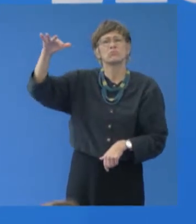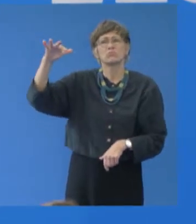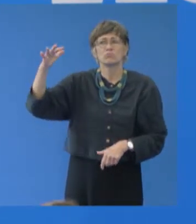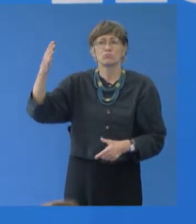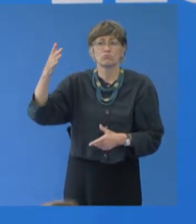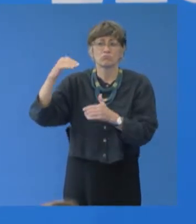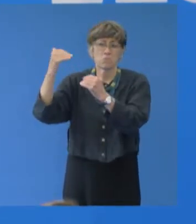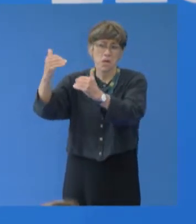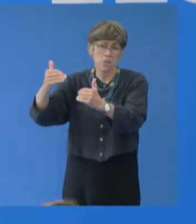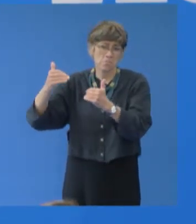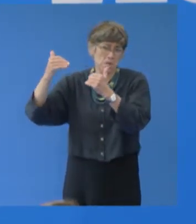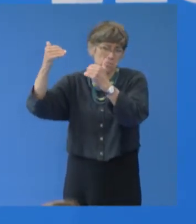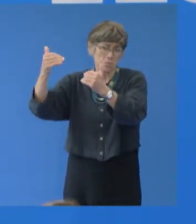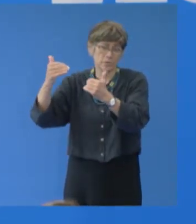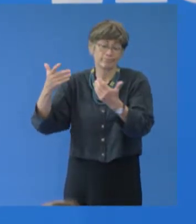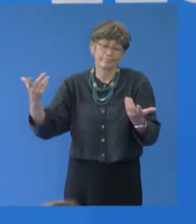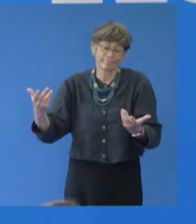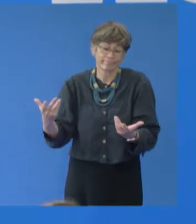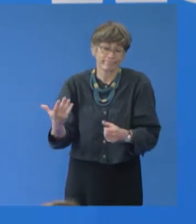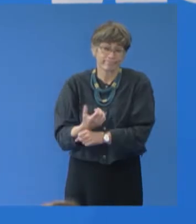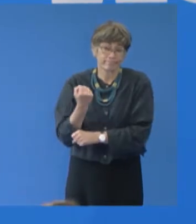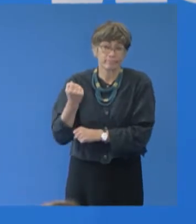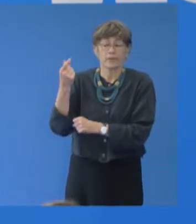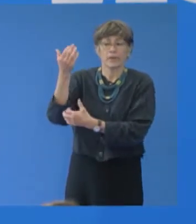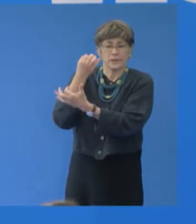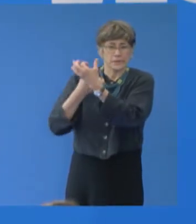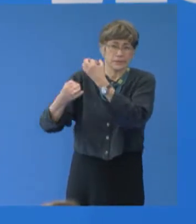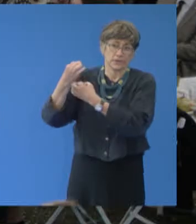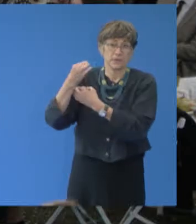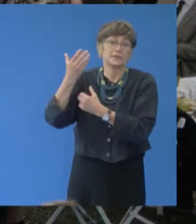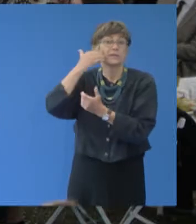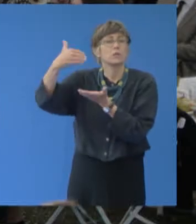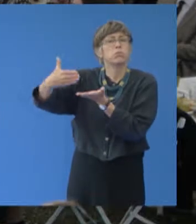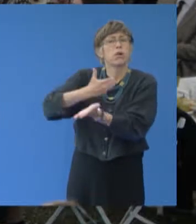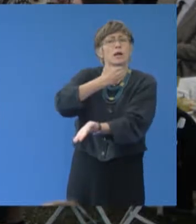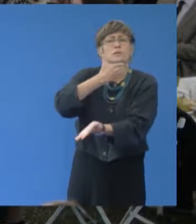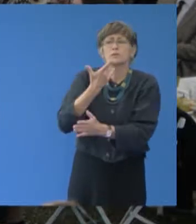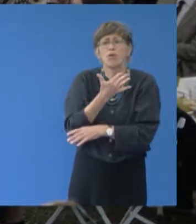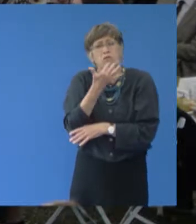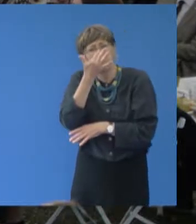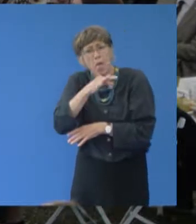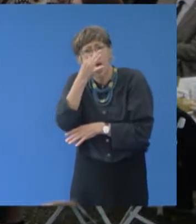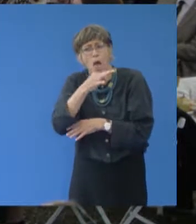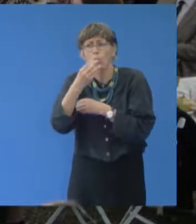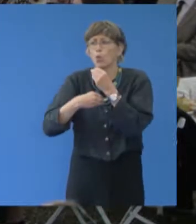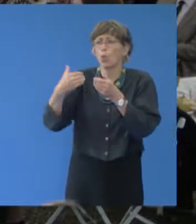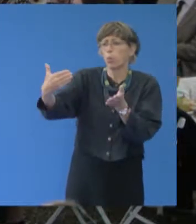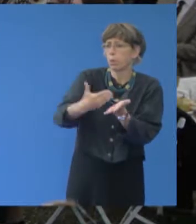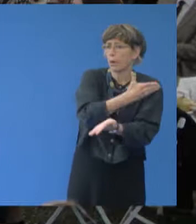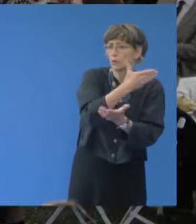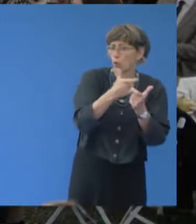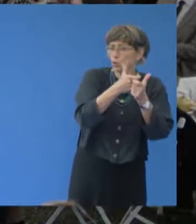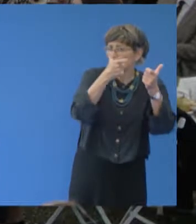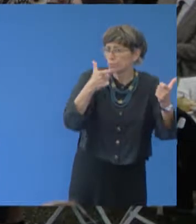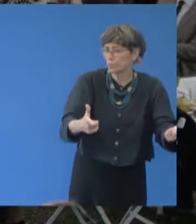n'ont pas changé, malheureusement. Et ils vous expliquent, quand ils viennent sur les exploitations, quand ils viennent auprès des entreprises,